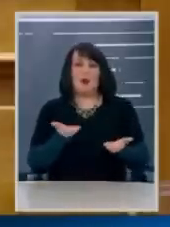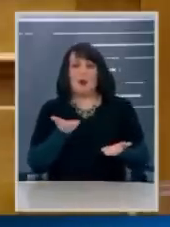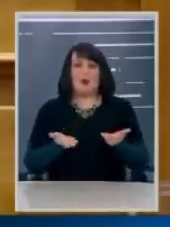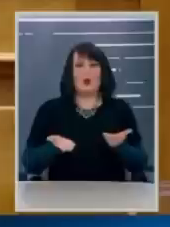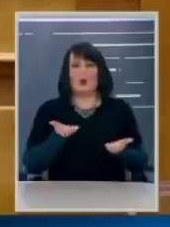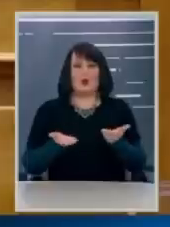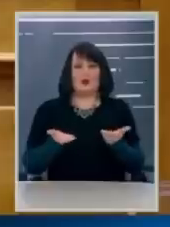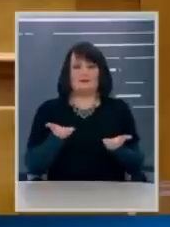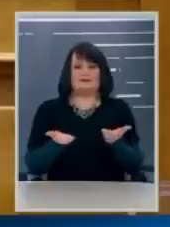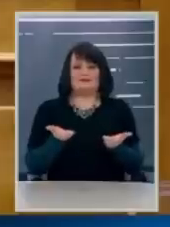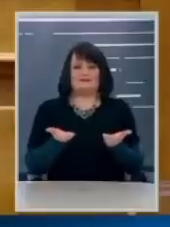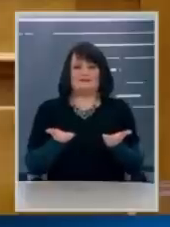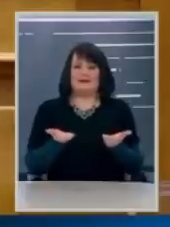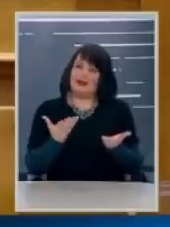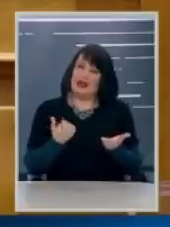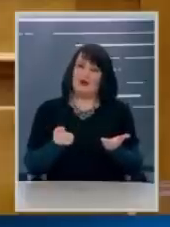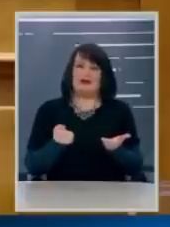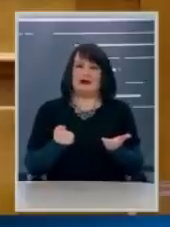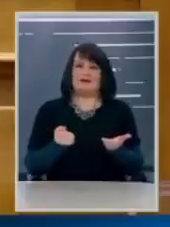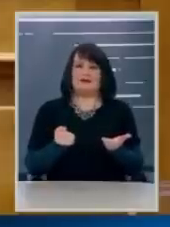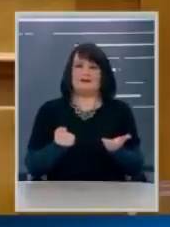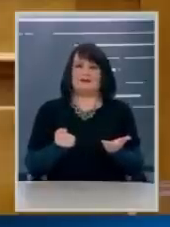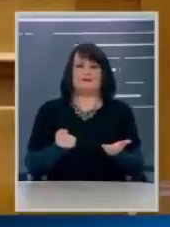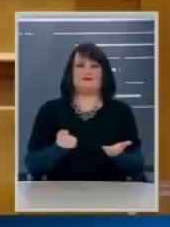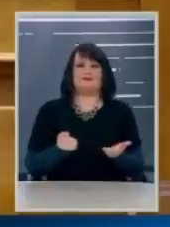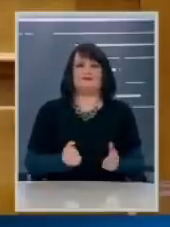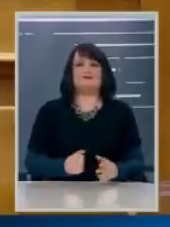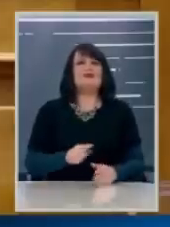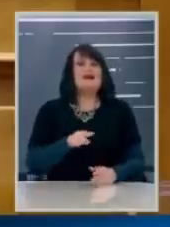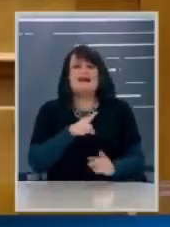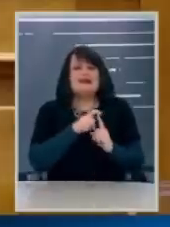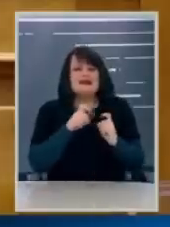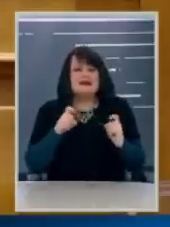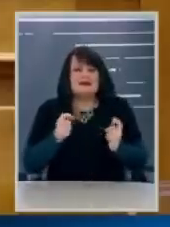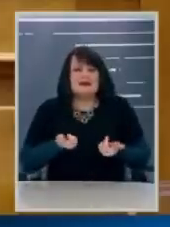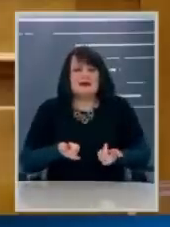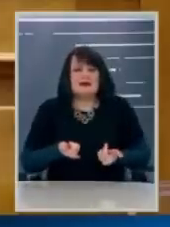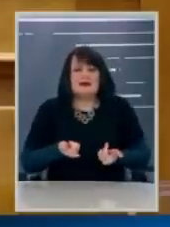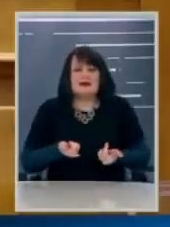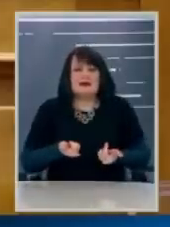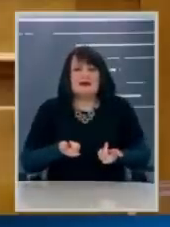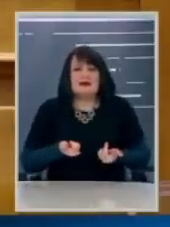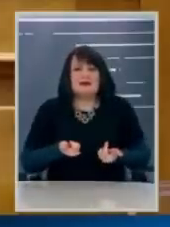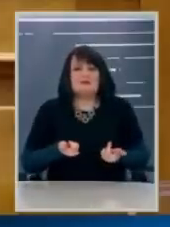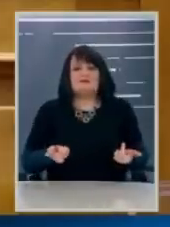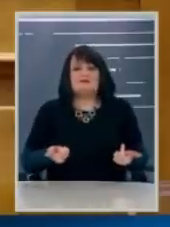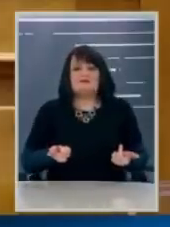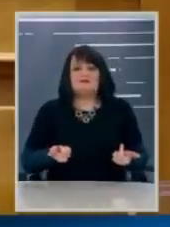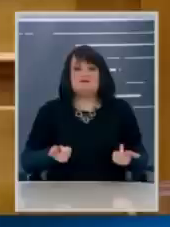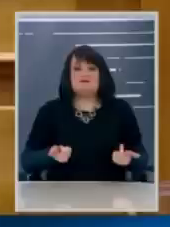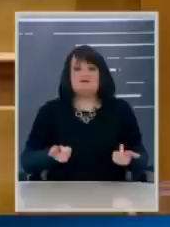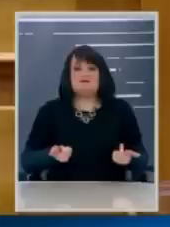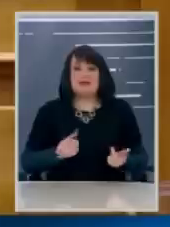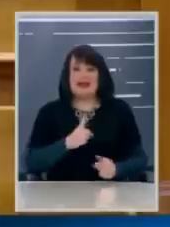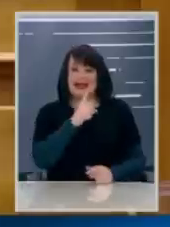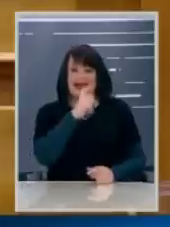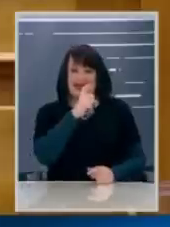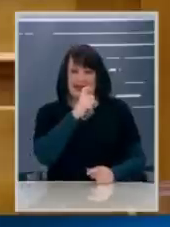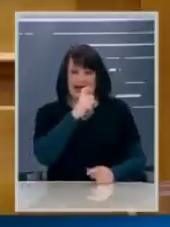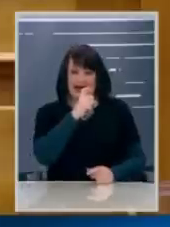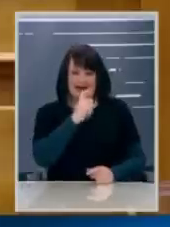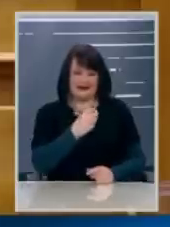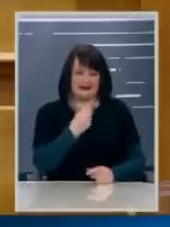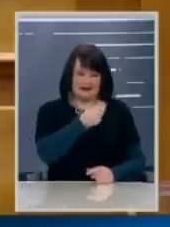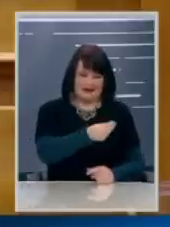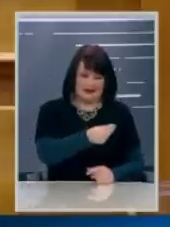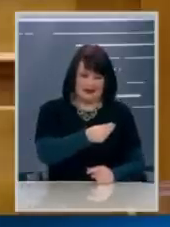τα αντισταθμίσουν. Τι είναι αυτό? Δηλαδή παίρνουμε 10 δραχμές και μετά